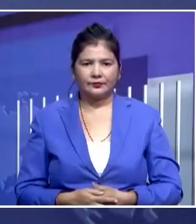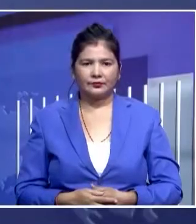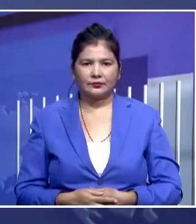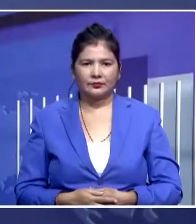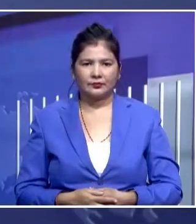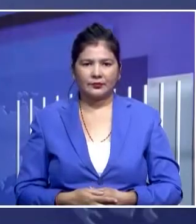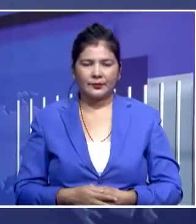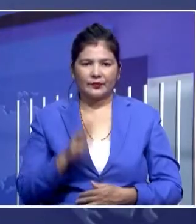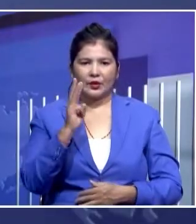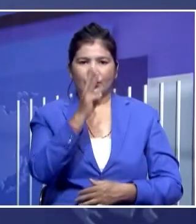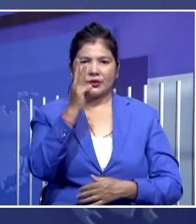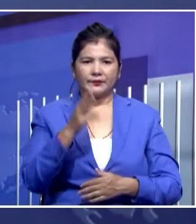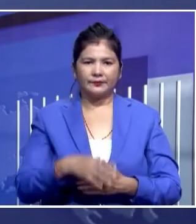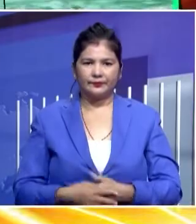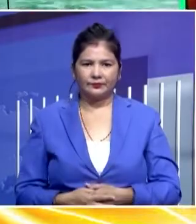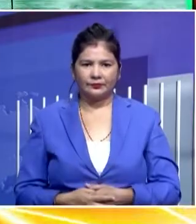अब मौसम।